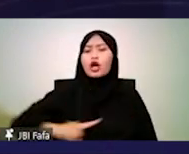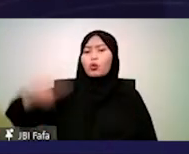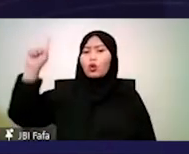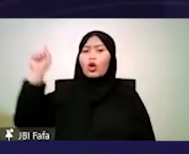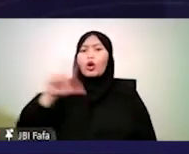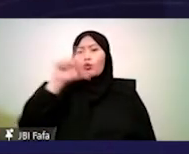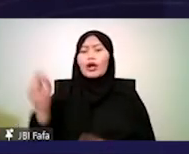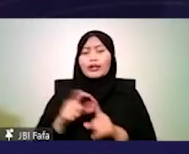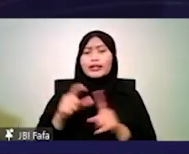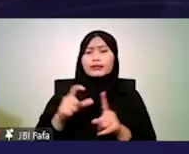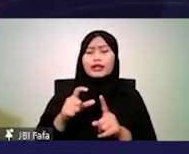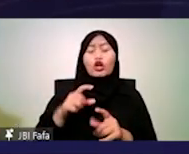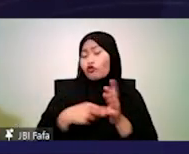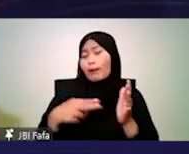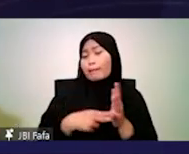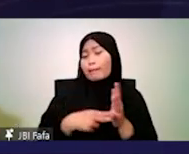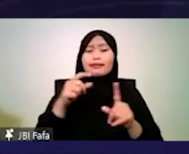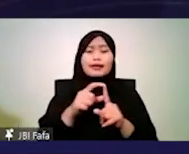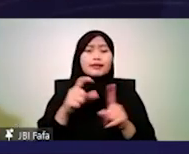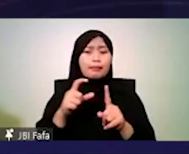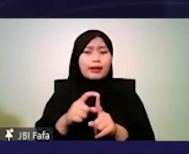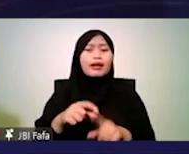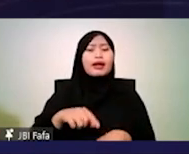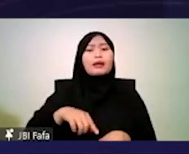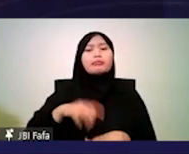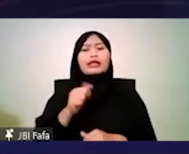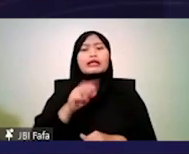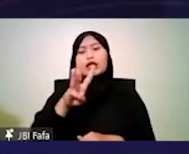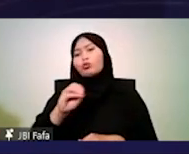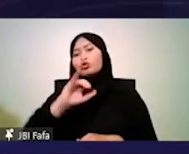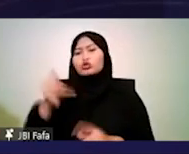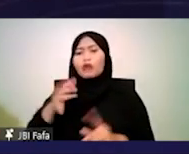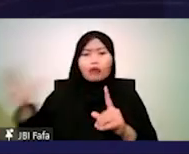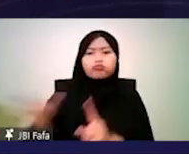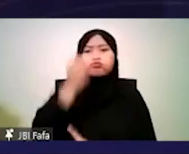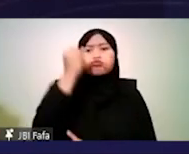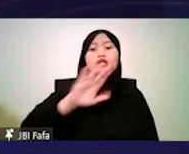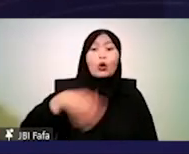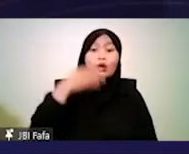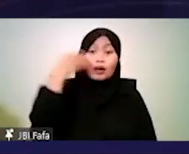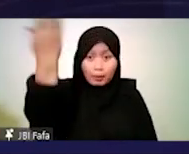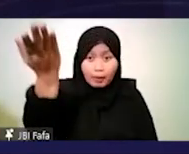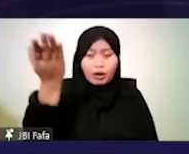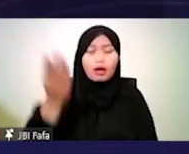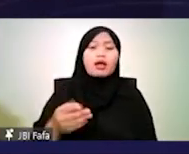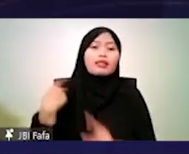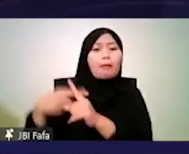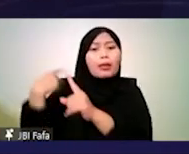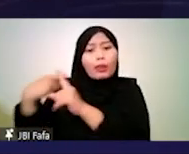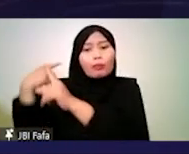kepaling ada sabar itu akan menjadi 30000000 tahun depan Mari kita juga akan tambah lagi sehingga